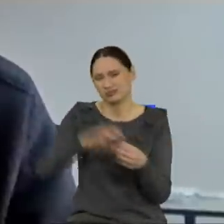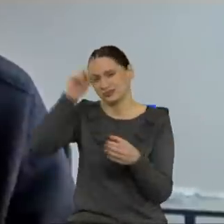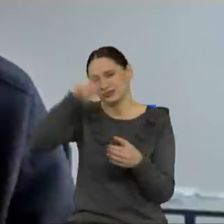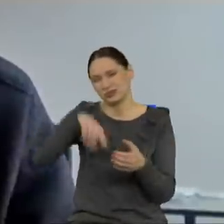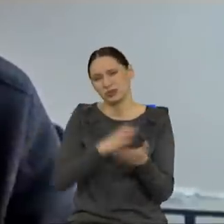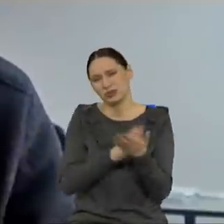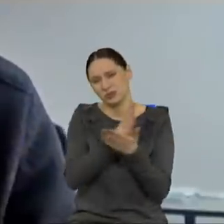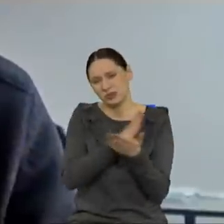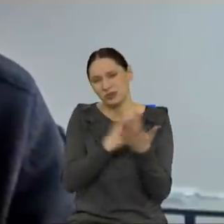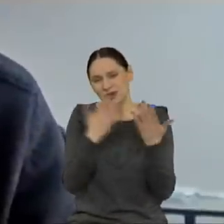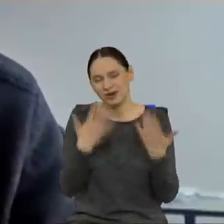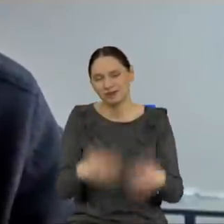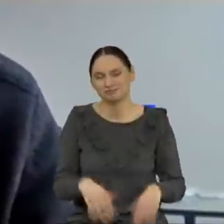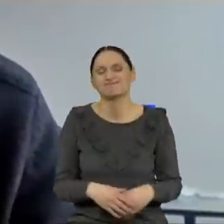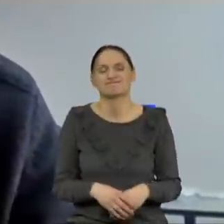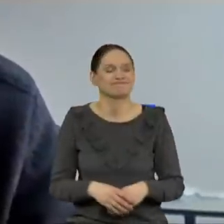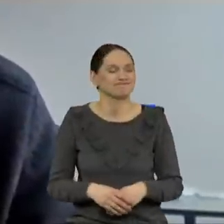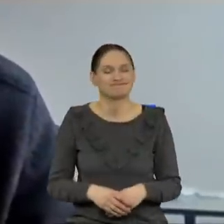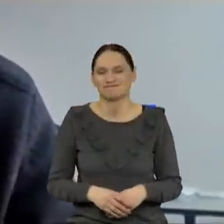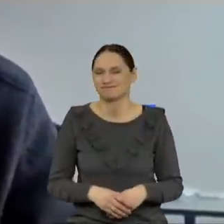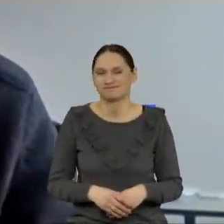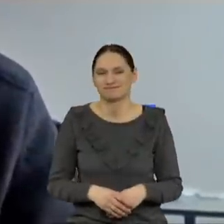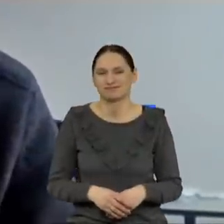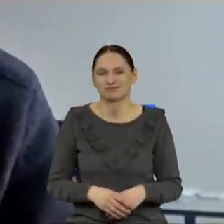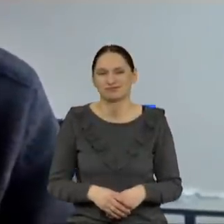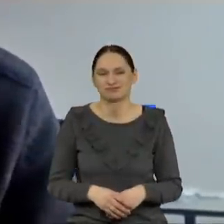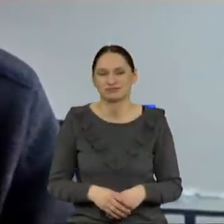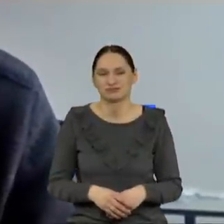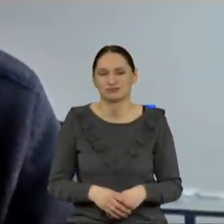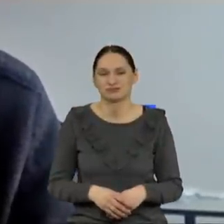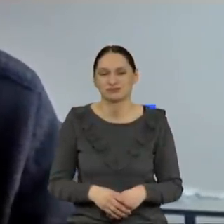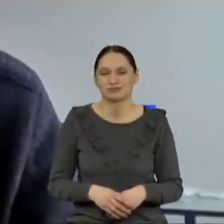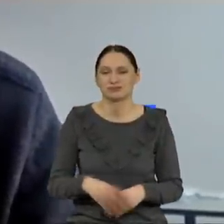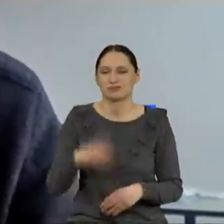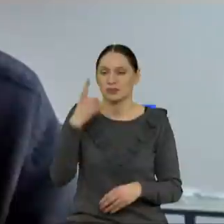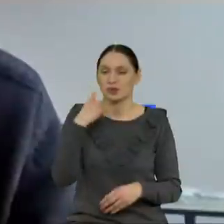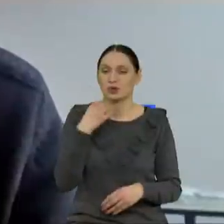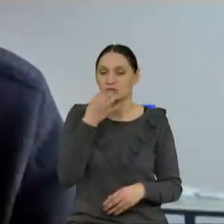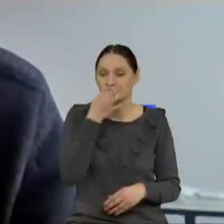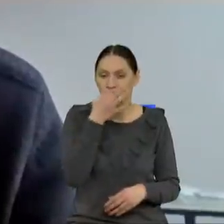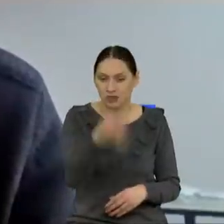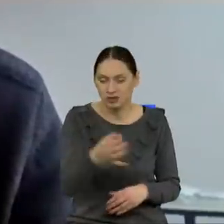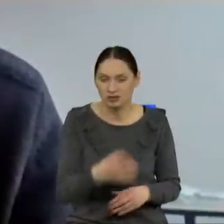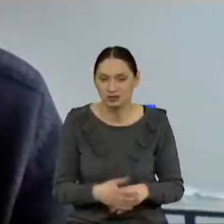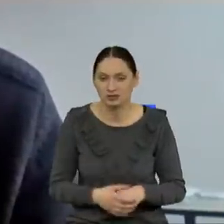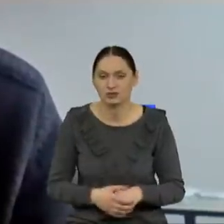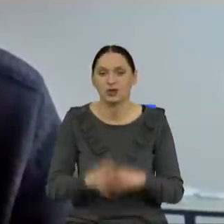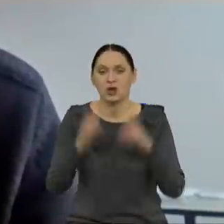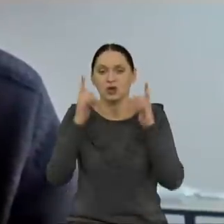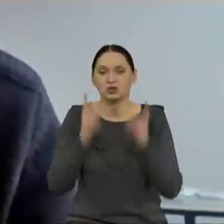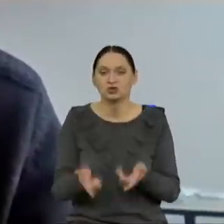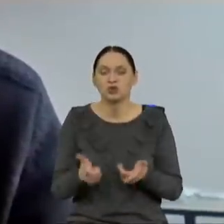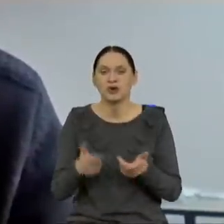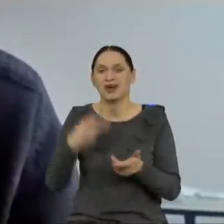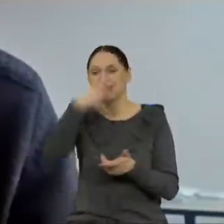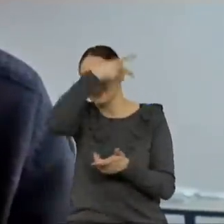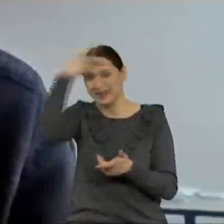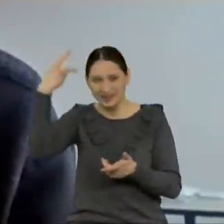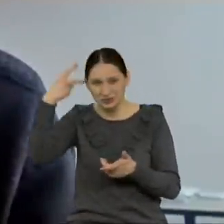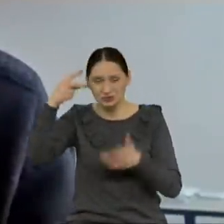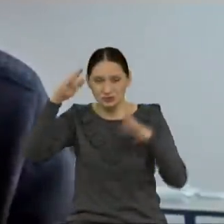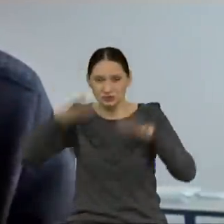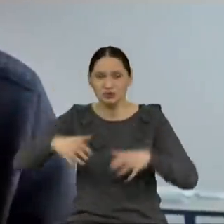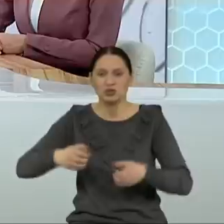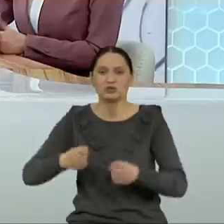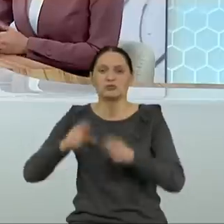patirties, akivaizdžiai matoma, kad aš tikrai noriu akcentuoti, kad neperprantama iš tiesų padėtis, kas darosi